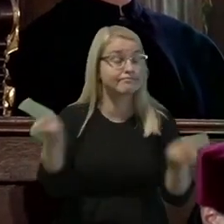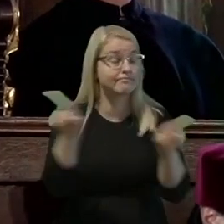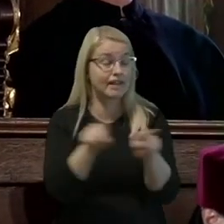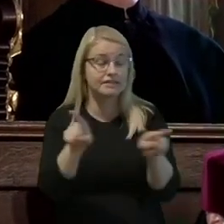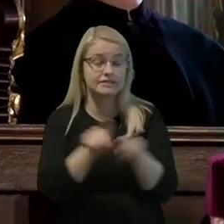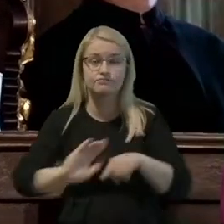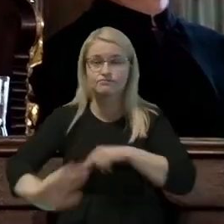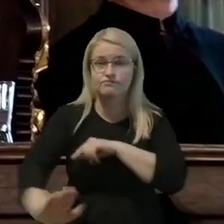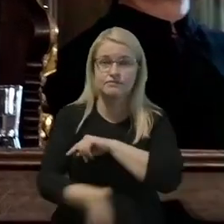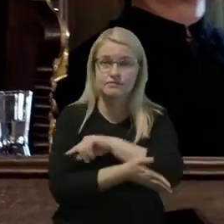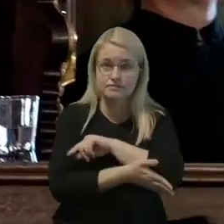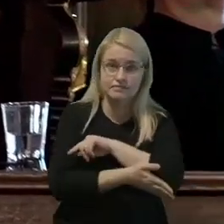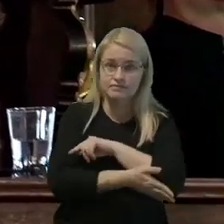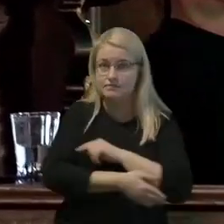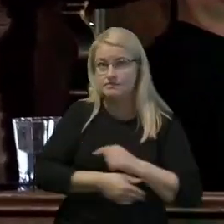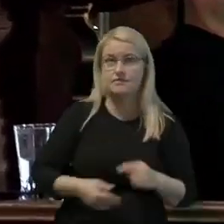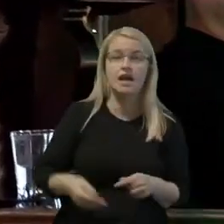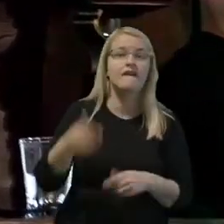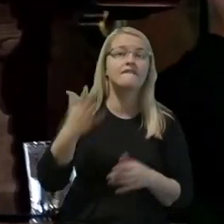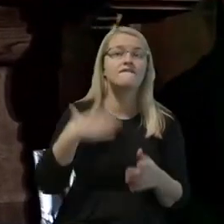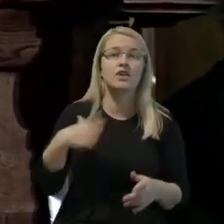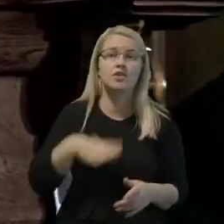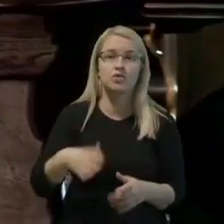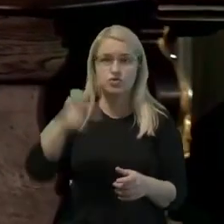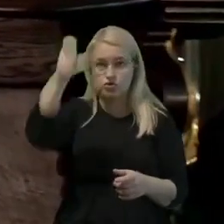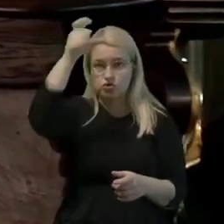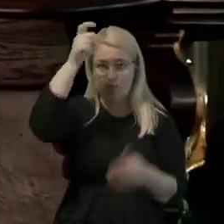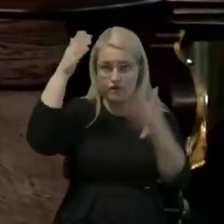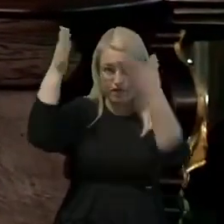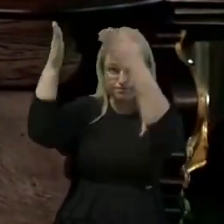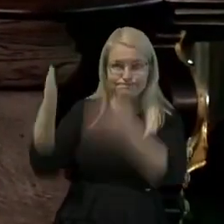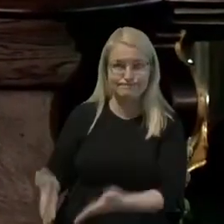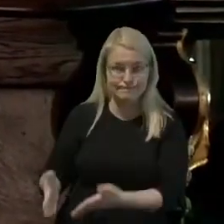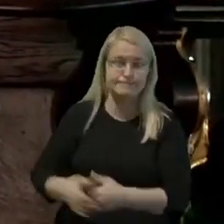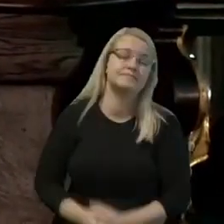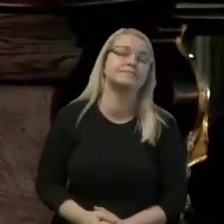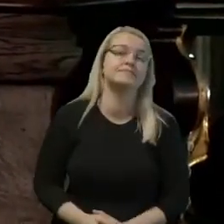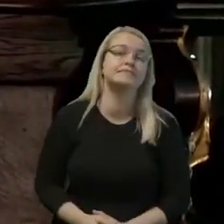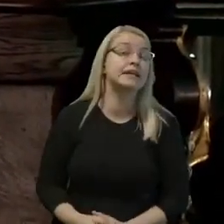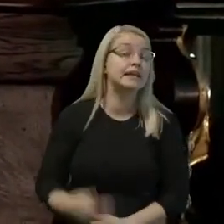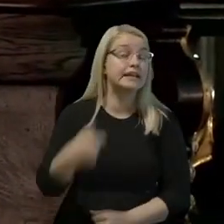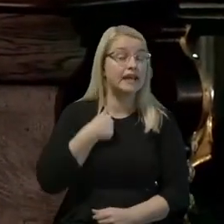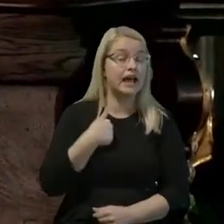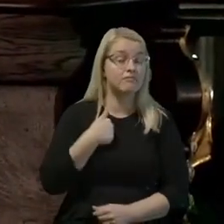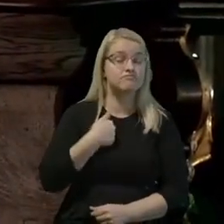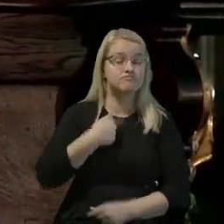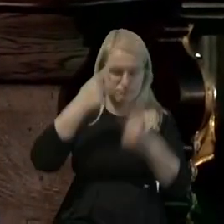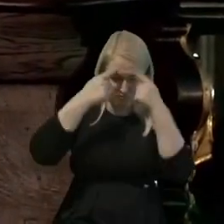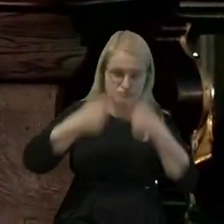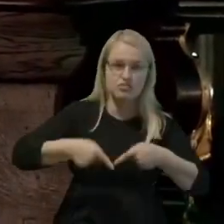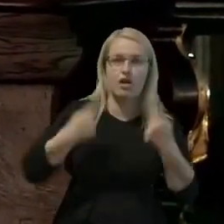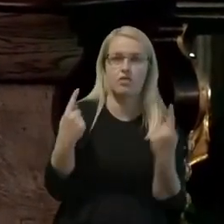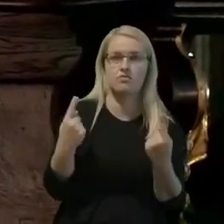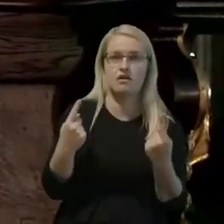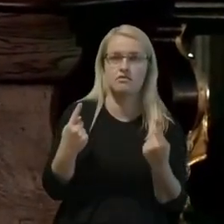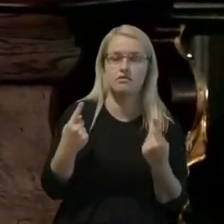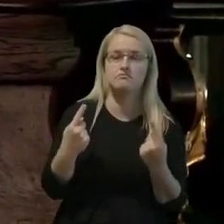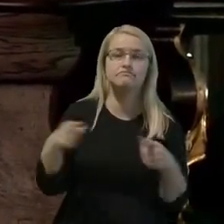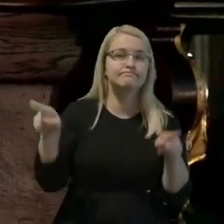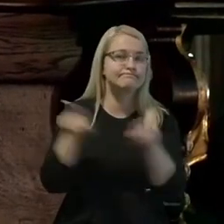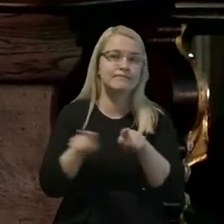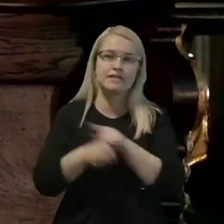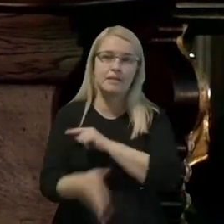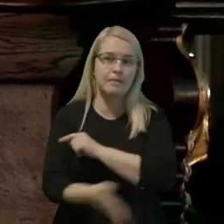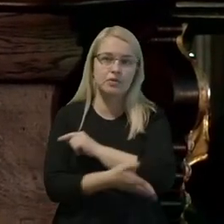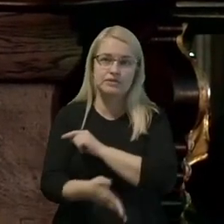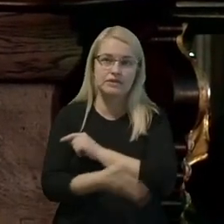na fundamentalnych wartościach humanistycznych. Co więcej, jestem przekonany, że te same fundamenty